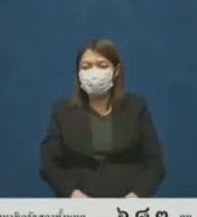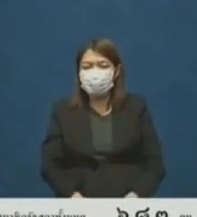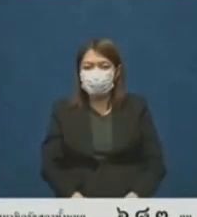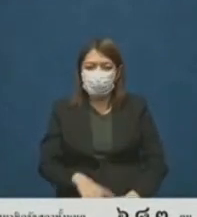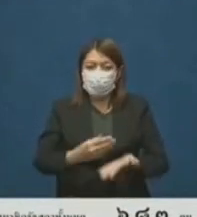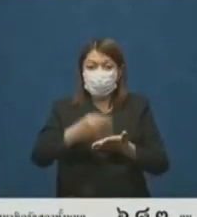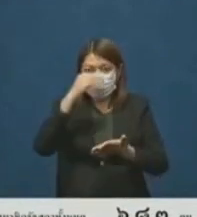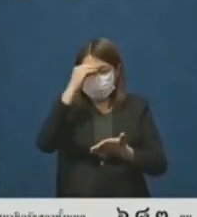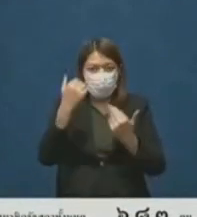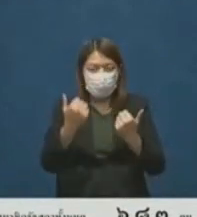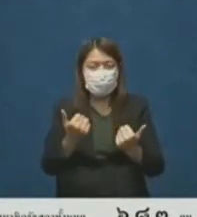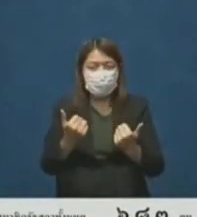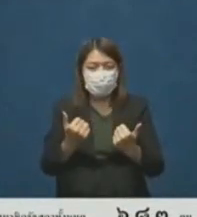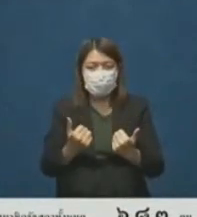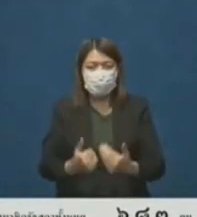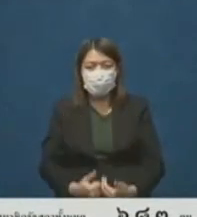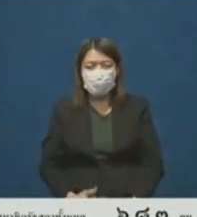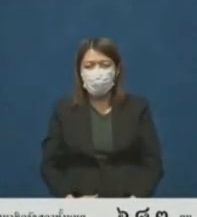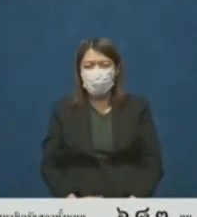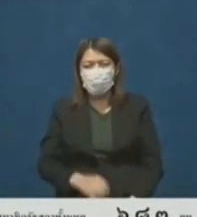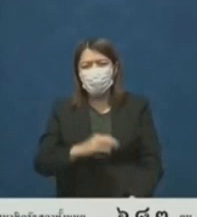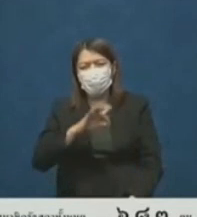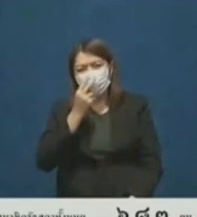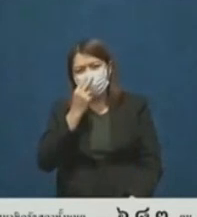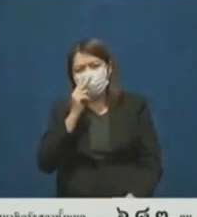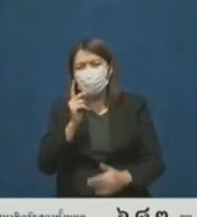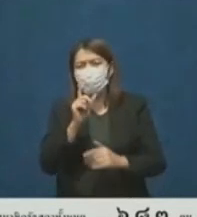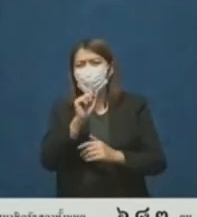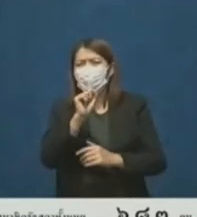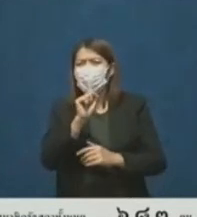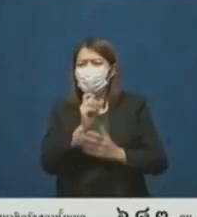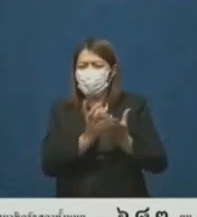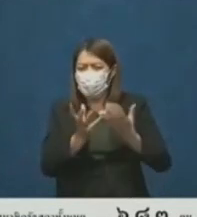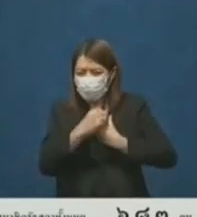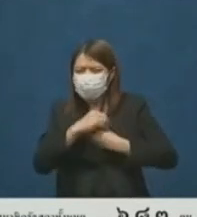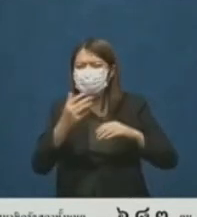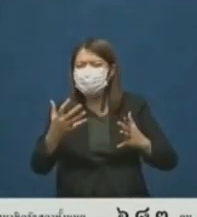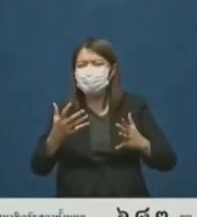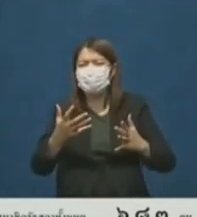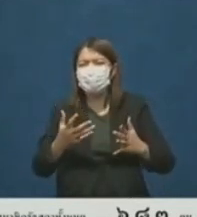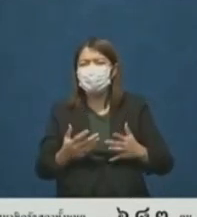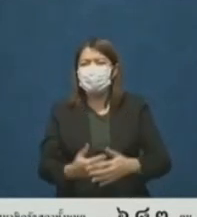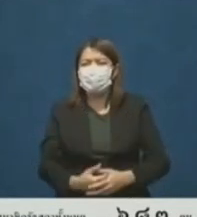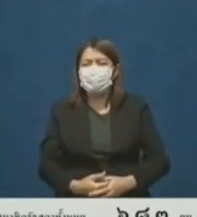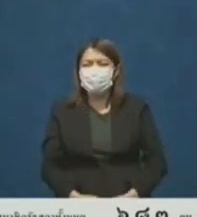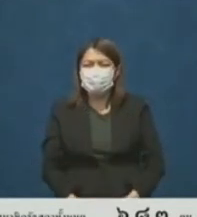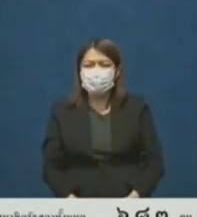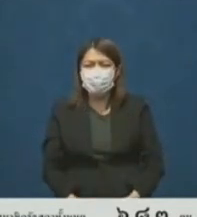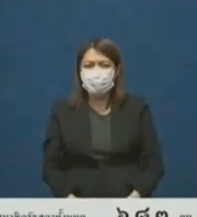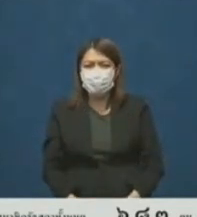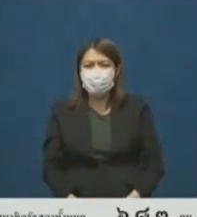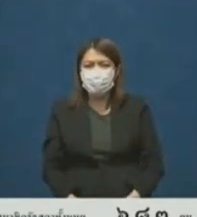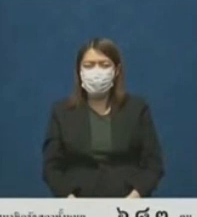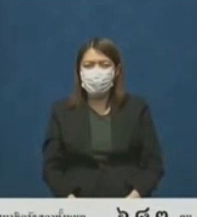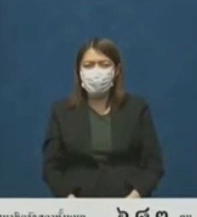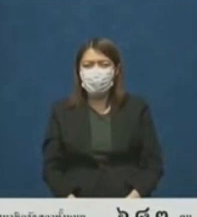เพราะฉะนั้นจะเห็นว่าเด็กนักเรียนทุกวันนี้ห่างไกลจากศีลธรรมห่าง